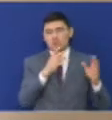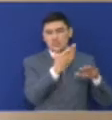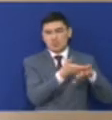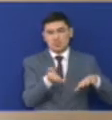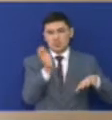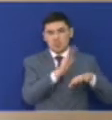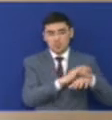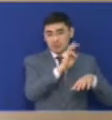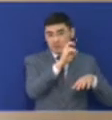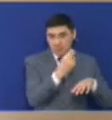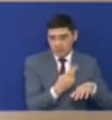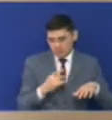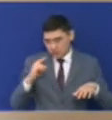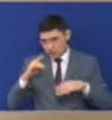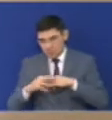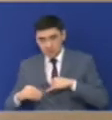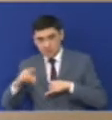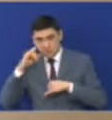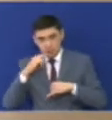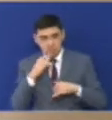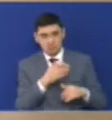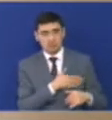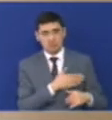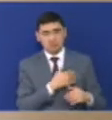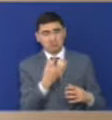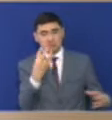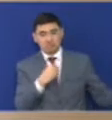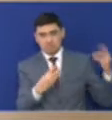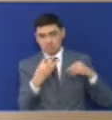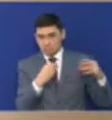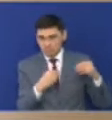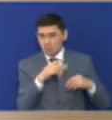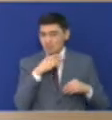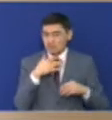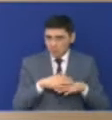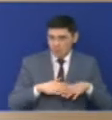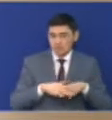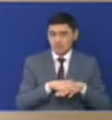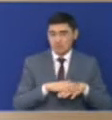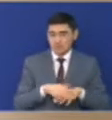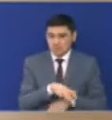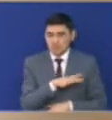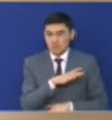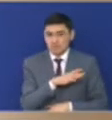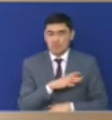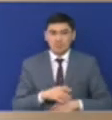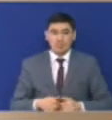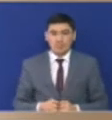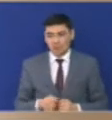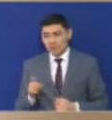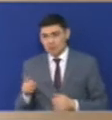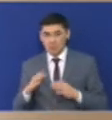события, и земля казахстанская приняла многие народы на своей земле, обогрев, дав